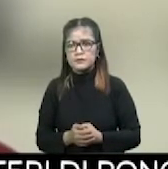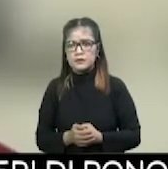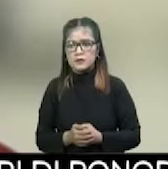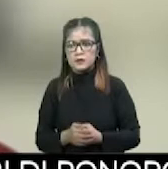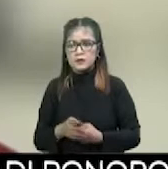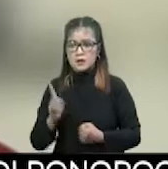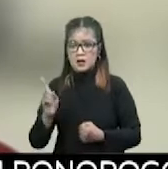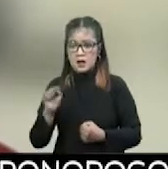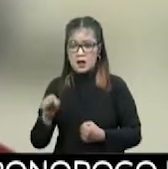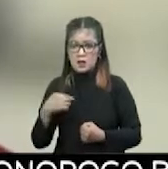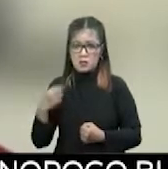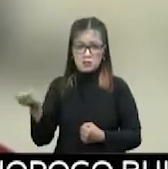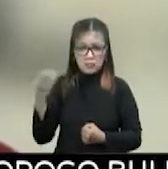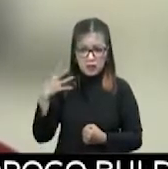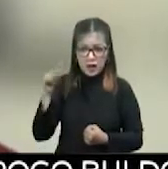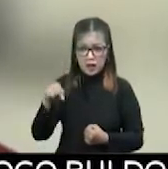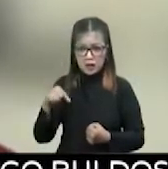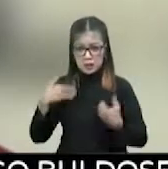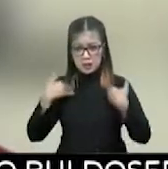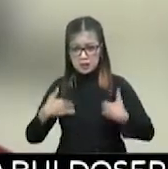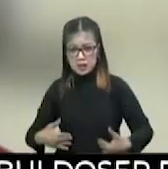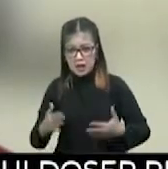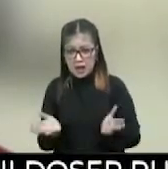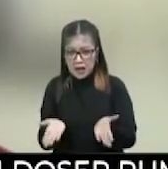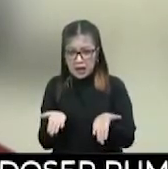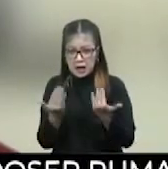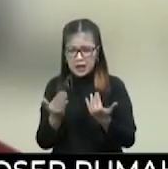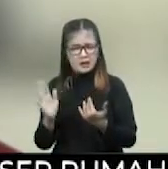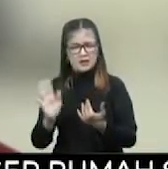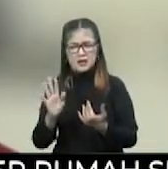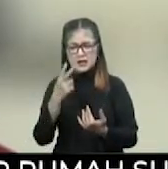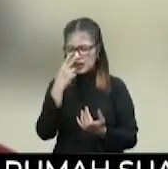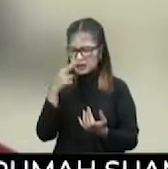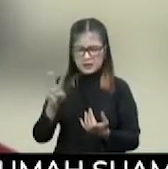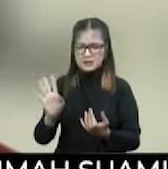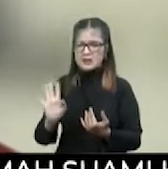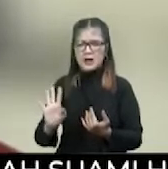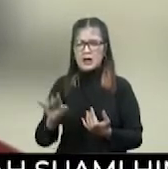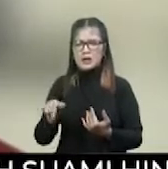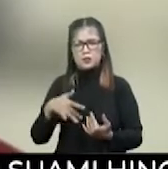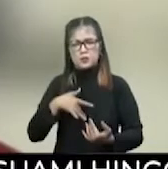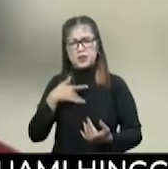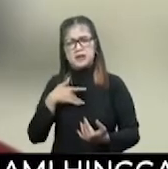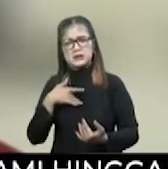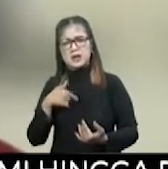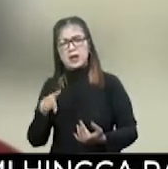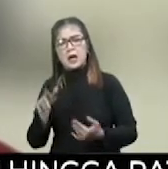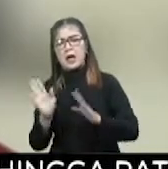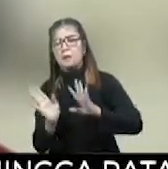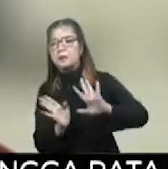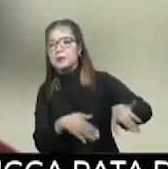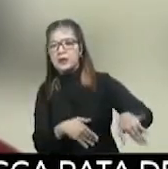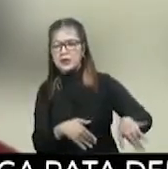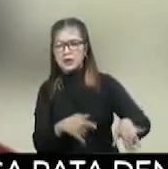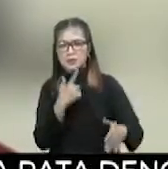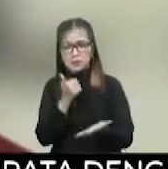ini ringan-ringan saja. Ya, kenapa demikian? Karena kalau terbuai dengan narasi itu cenderung jadi abai.